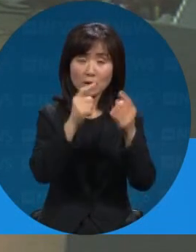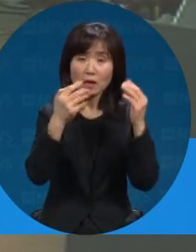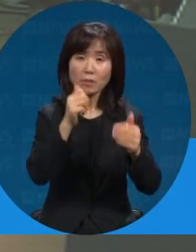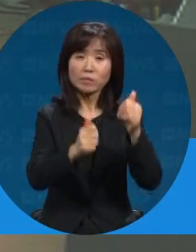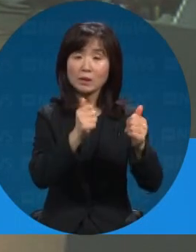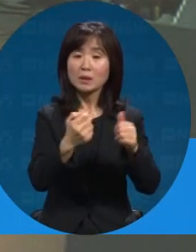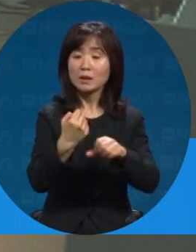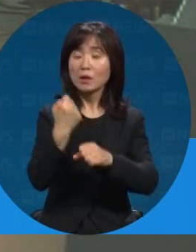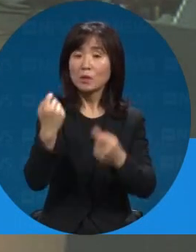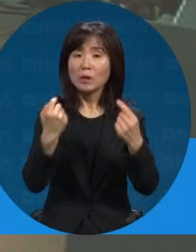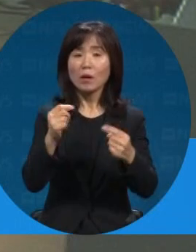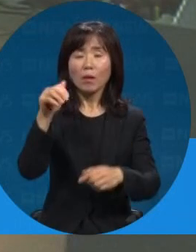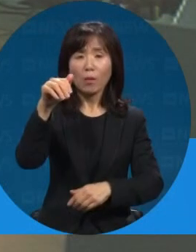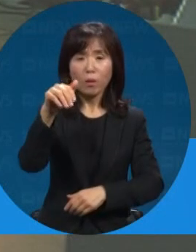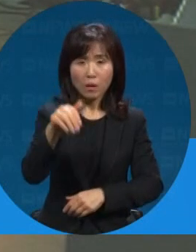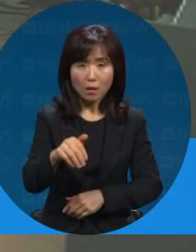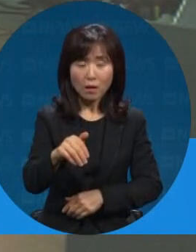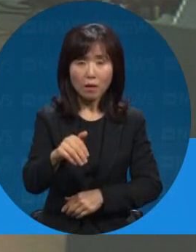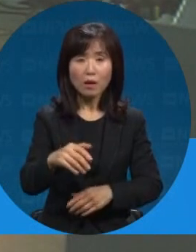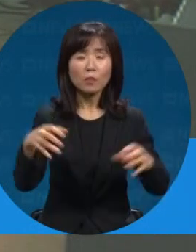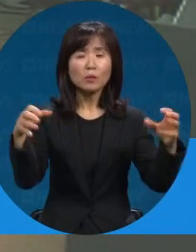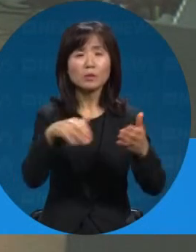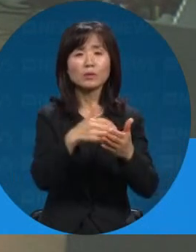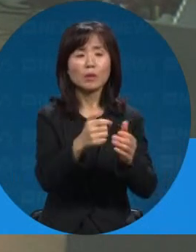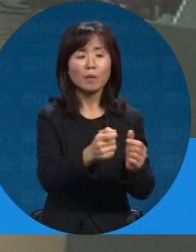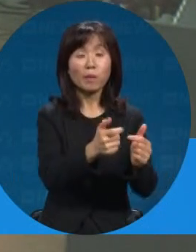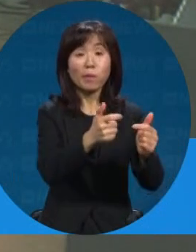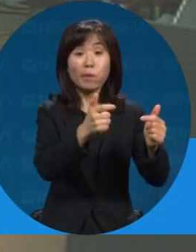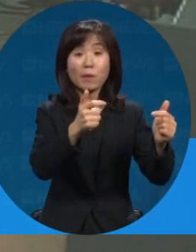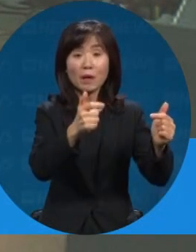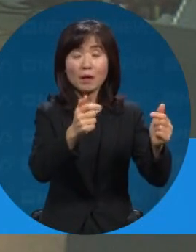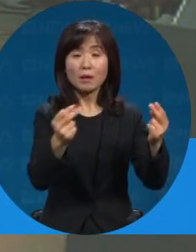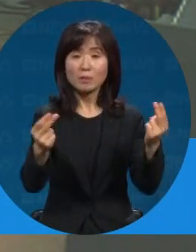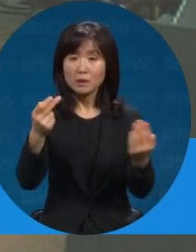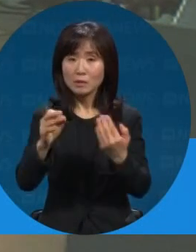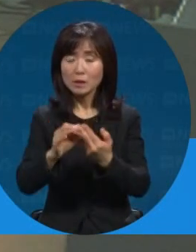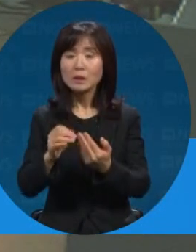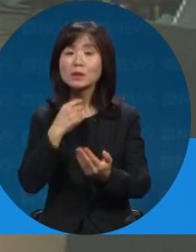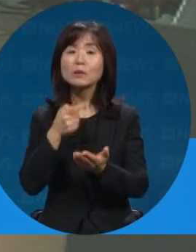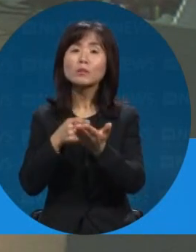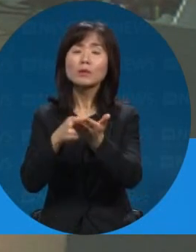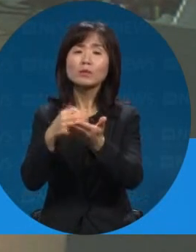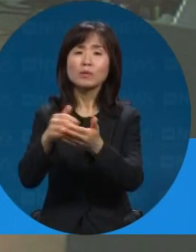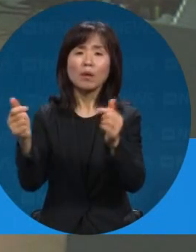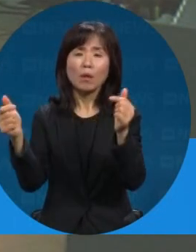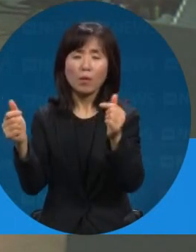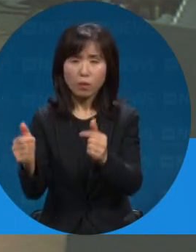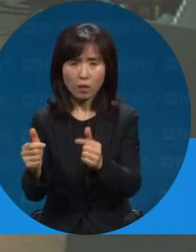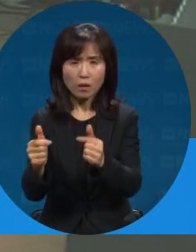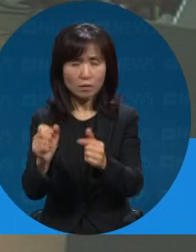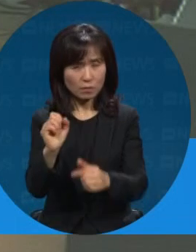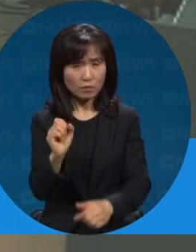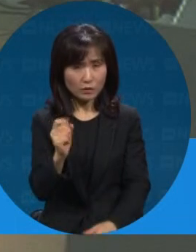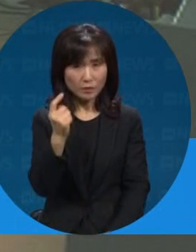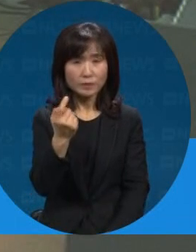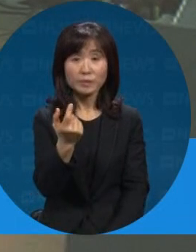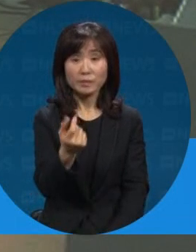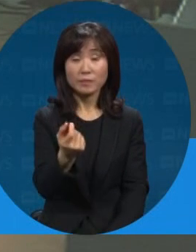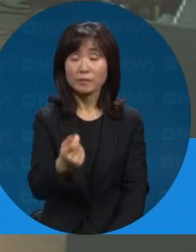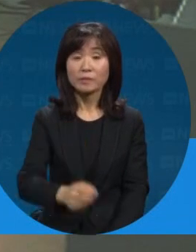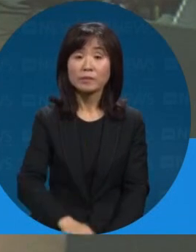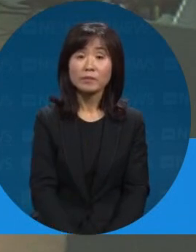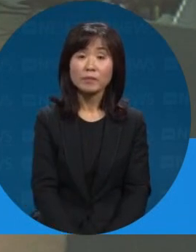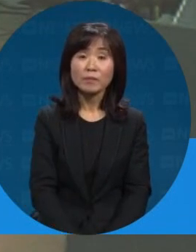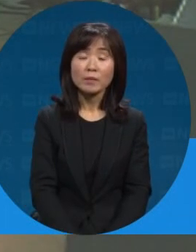지난해보다 감소했는데 모집 인원이 소폭 늘어난데 반해 지원자수는 줄어든게 주요 원인으로